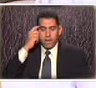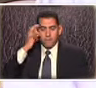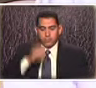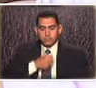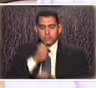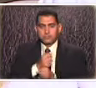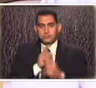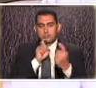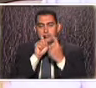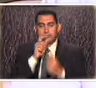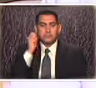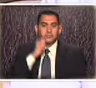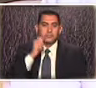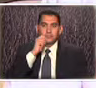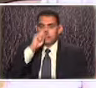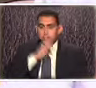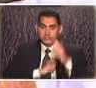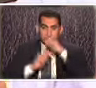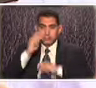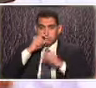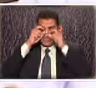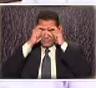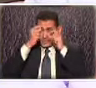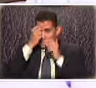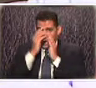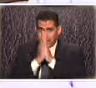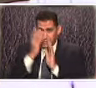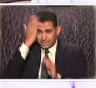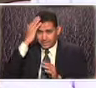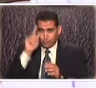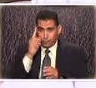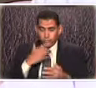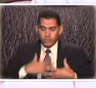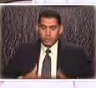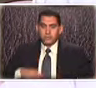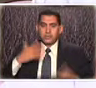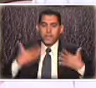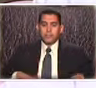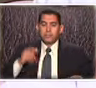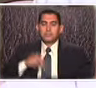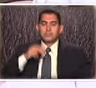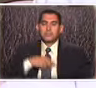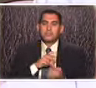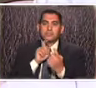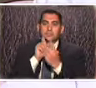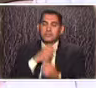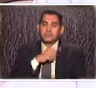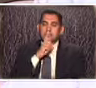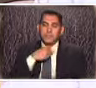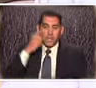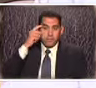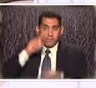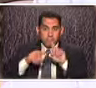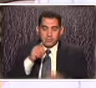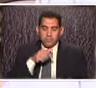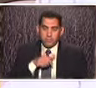يقف ويتحمل كل شيء تحمله للاعتداء لم يكن ضعفا بل كان ناتجا عن قناعه